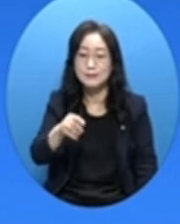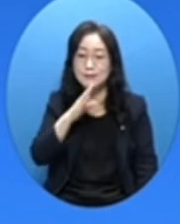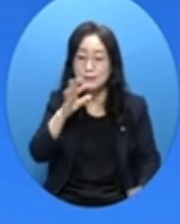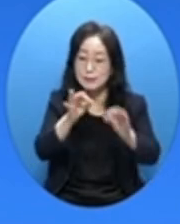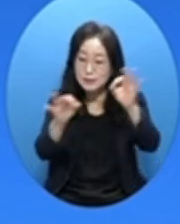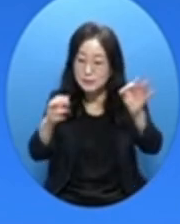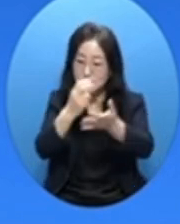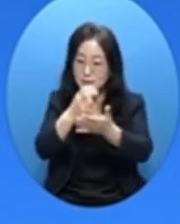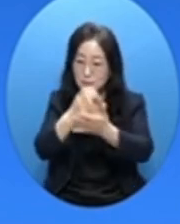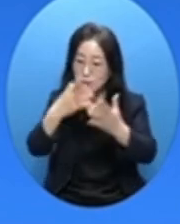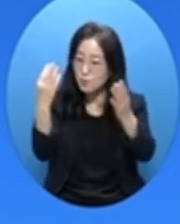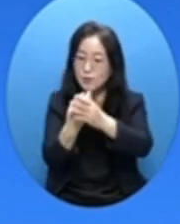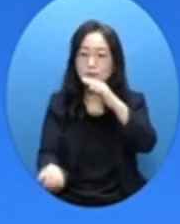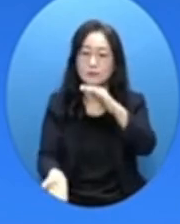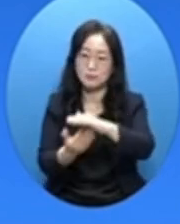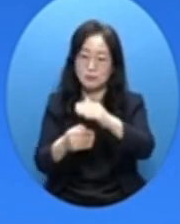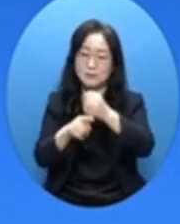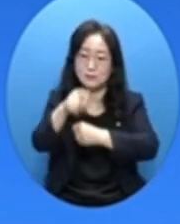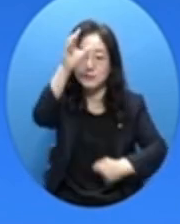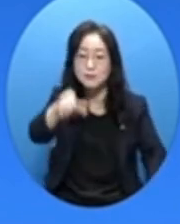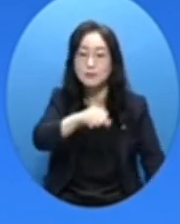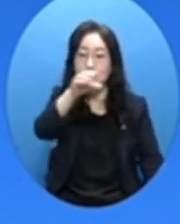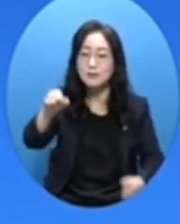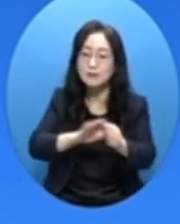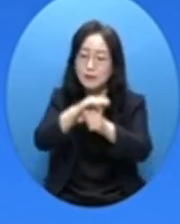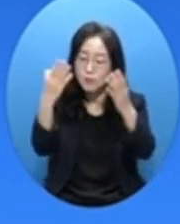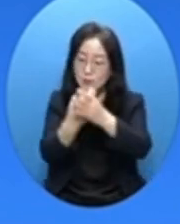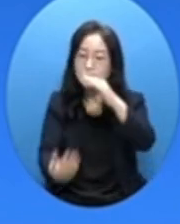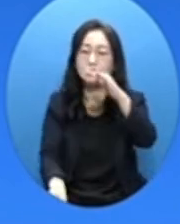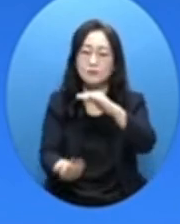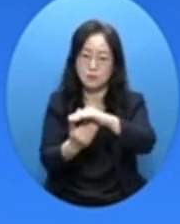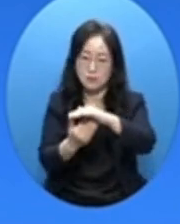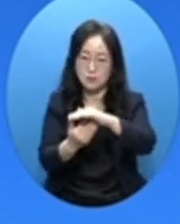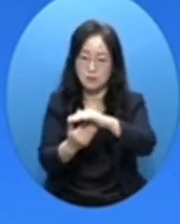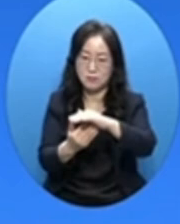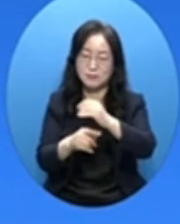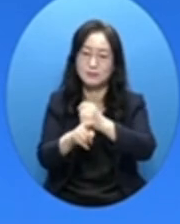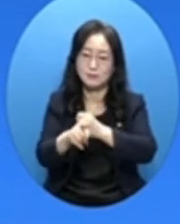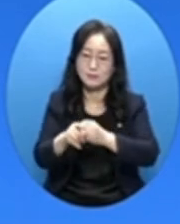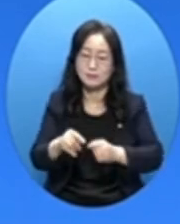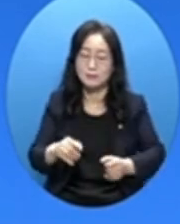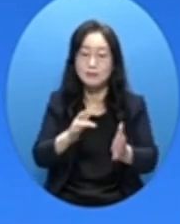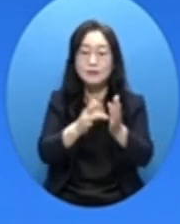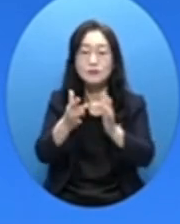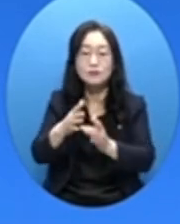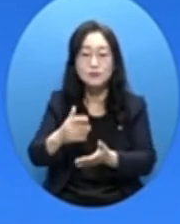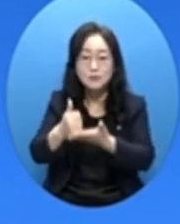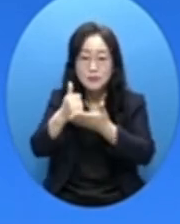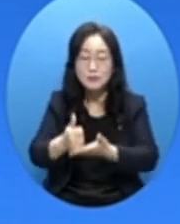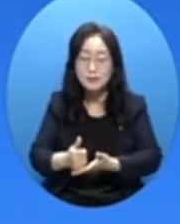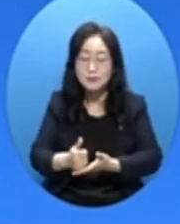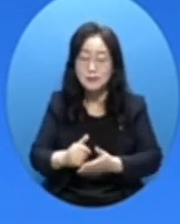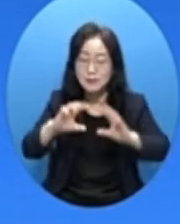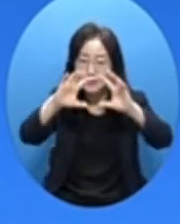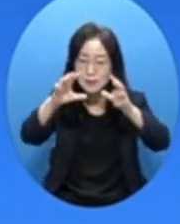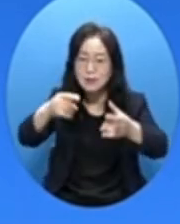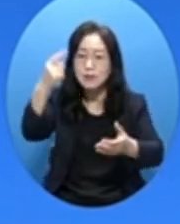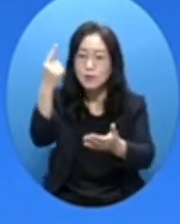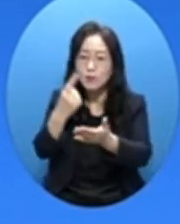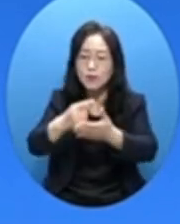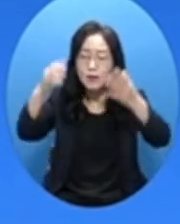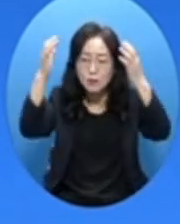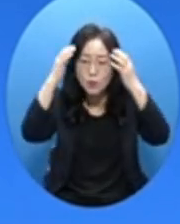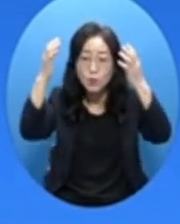십계명의 완성이고 십자가 사랑의 완성인 것입니다. 예수님이 이 땅을 속 고난받은